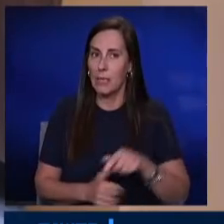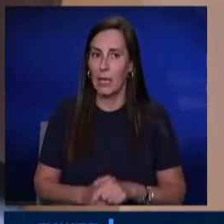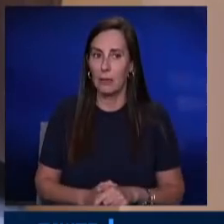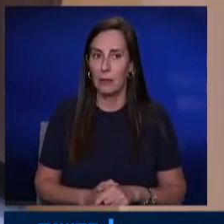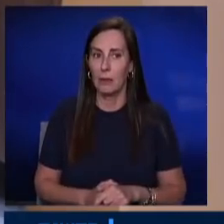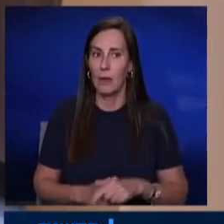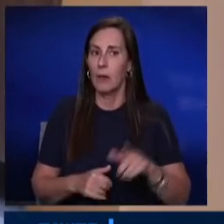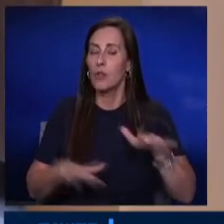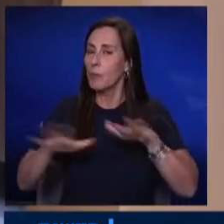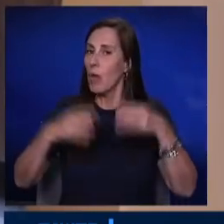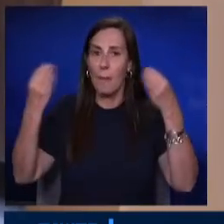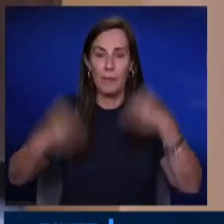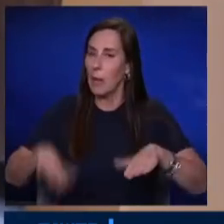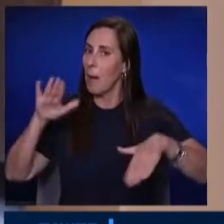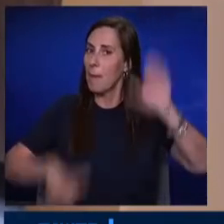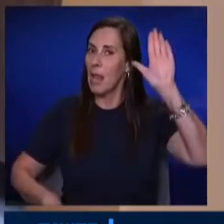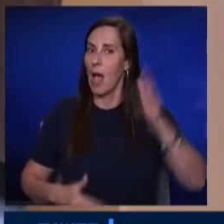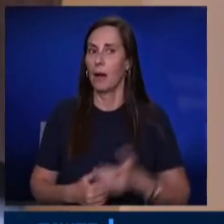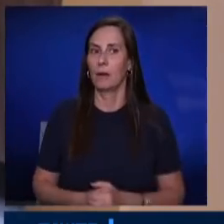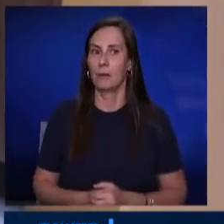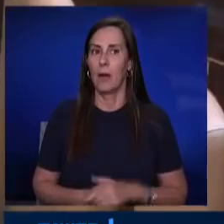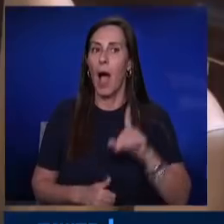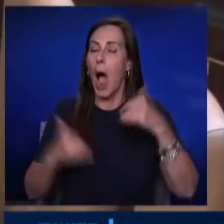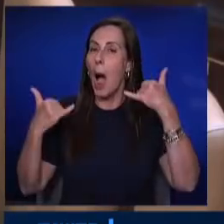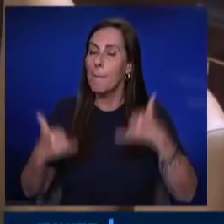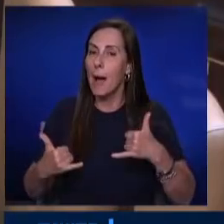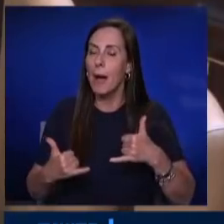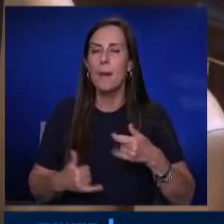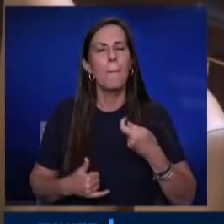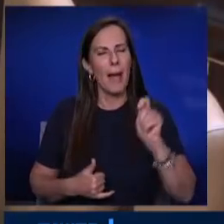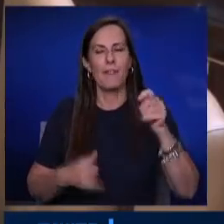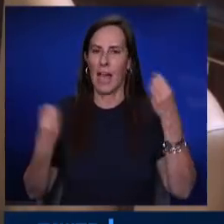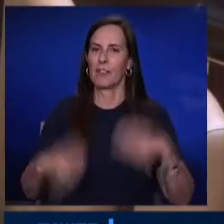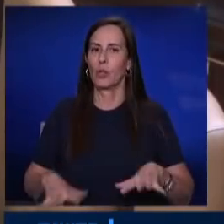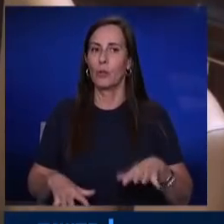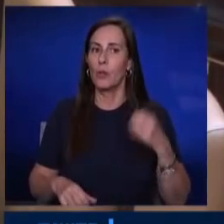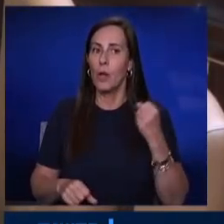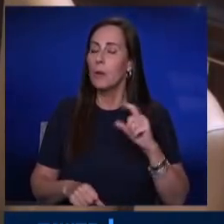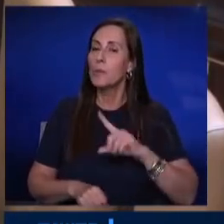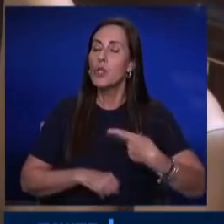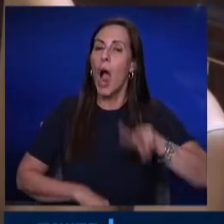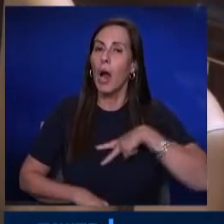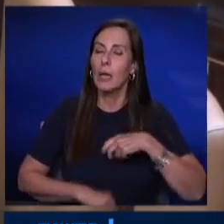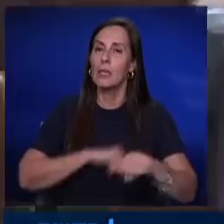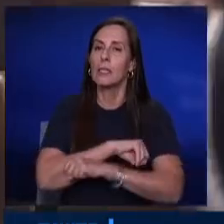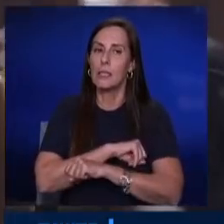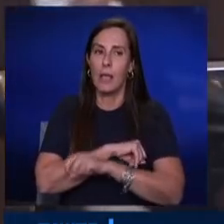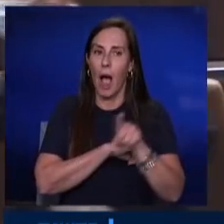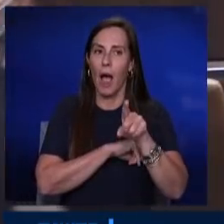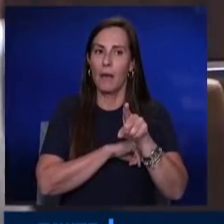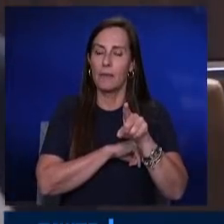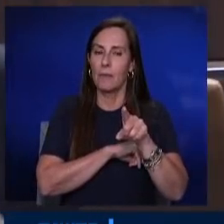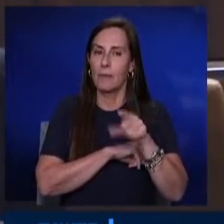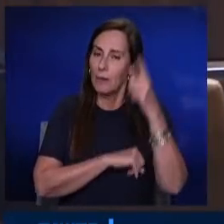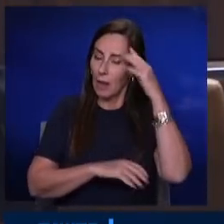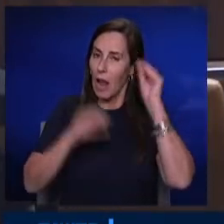הקואליציה בהצבעה במליאה. אלא שהפעם מדובר בהפסד מכוון שגרם סגן יושב ראש הקואליציה טופורובסקי כדי ללמד לקח את חברי